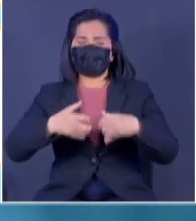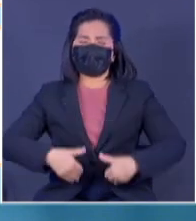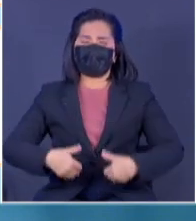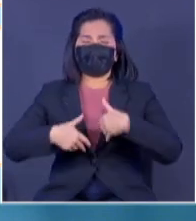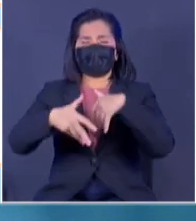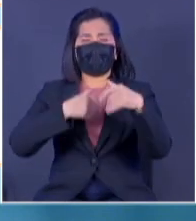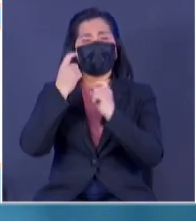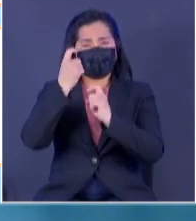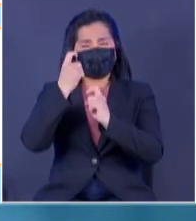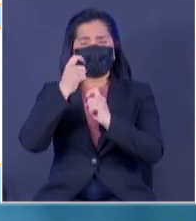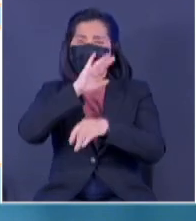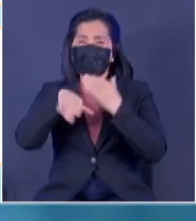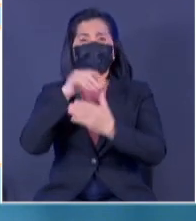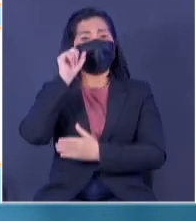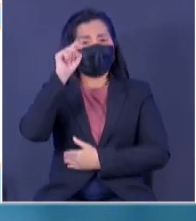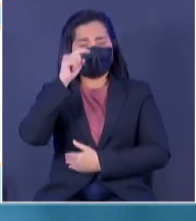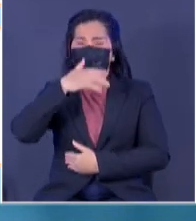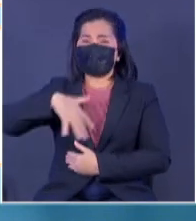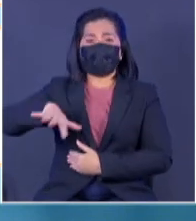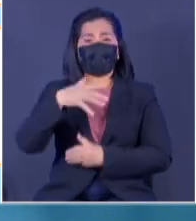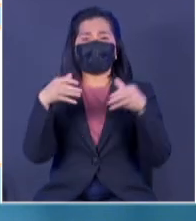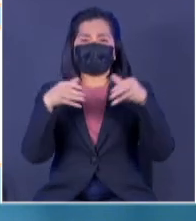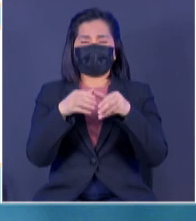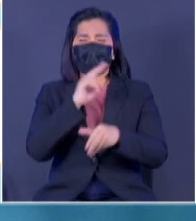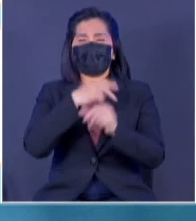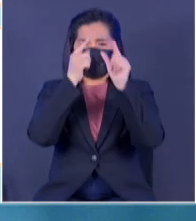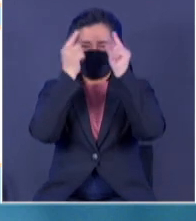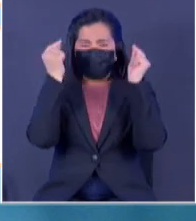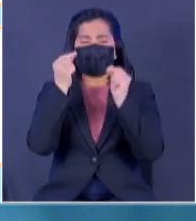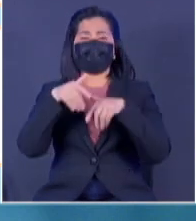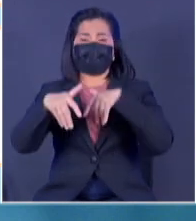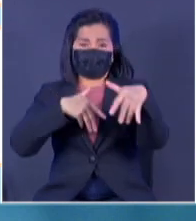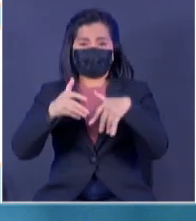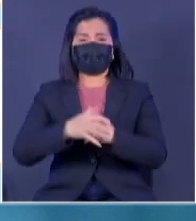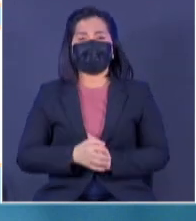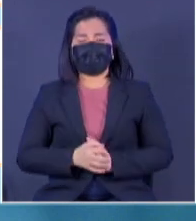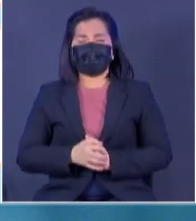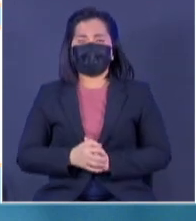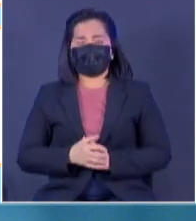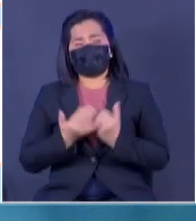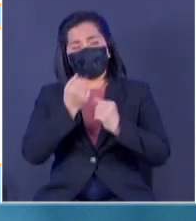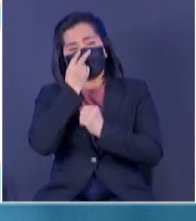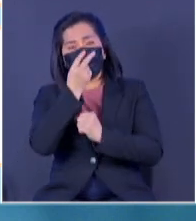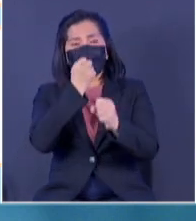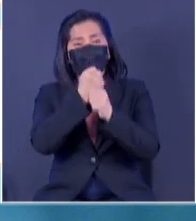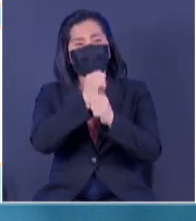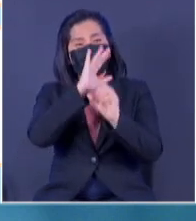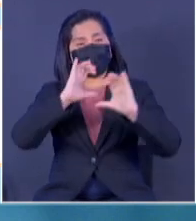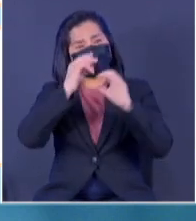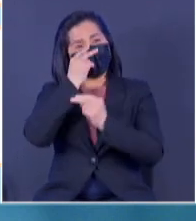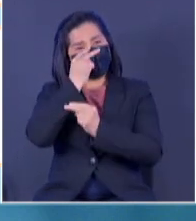ดนี้เป็นเรื่องเร่งด่วนพวกเราในฐานะบุคลากรทางการแพทย์และประชาชนกำลังจับตาดูการทำงานของรัฐ